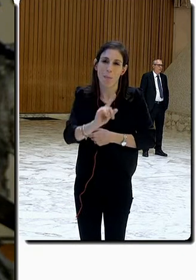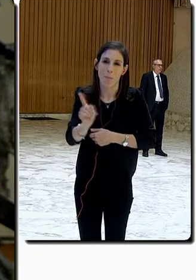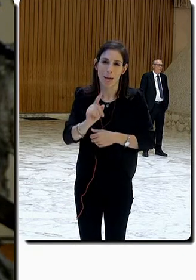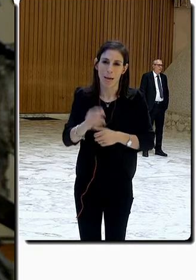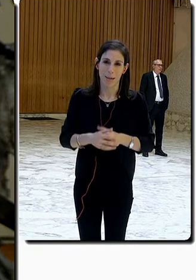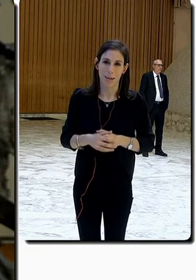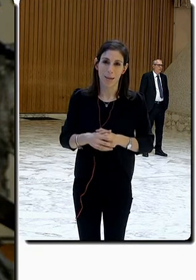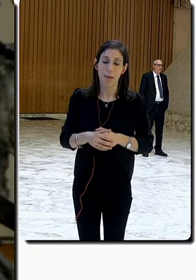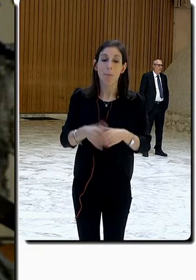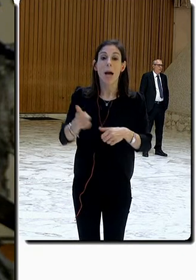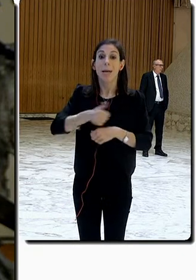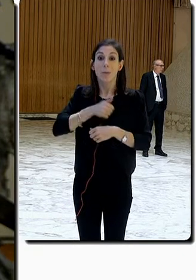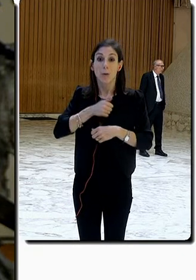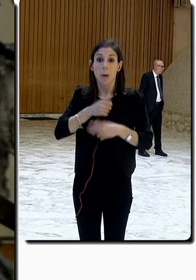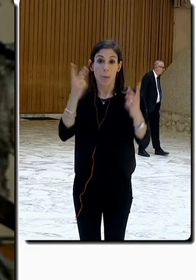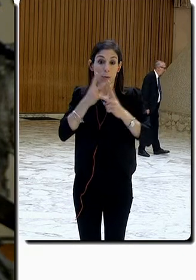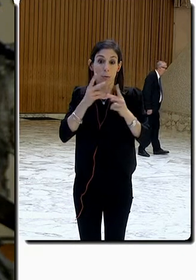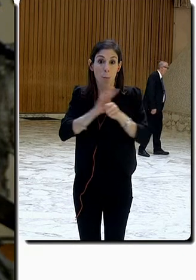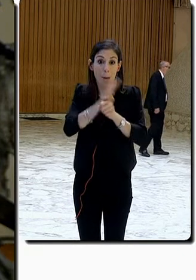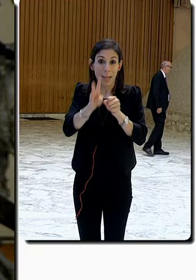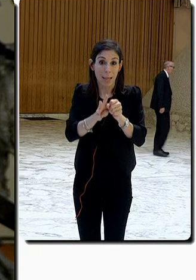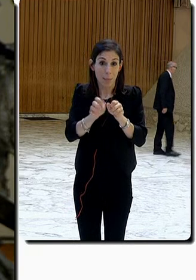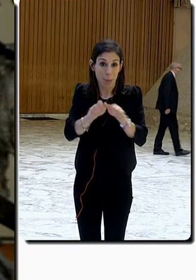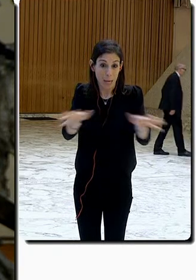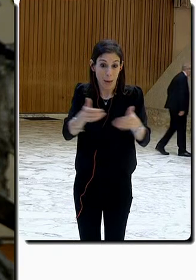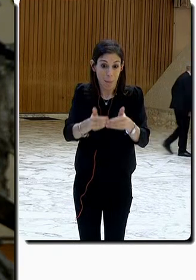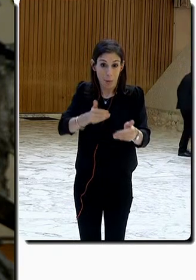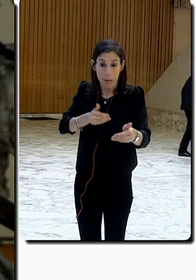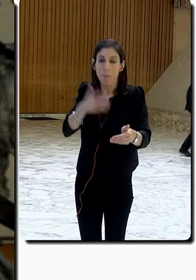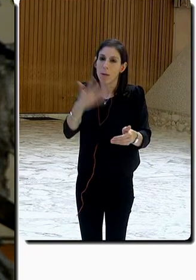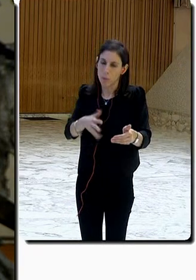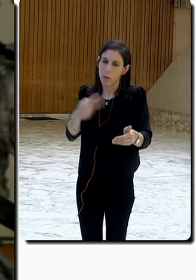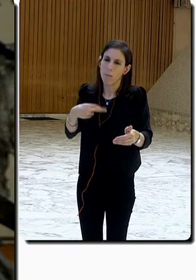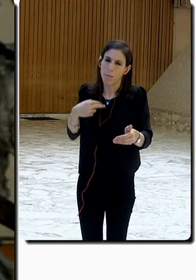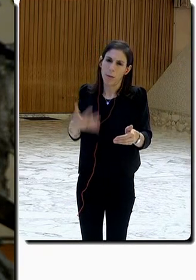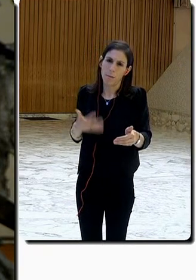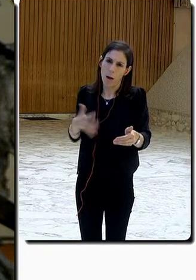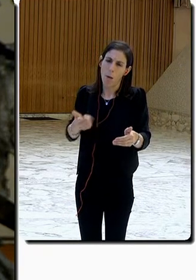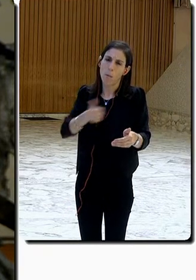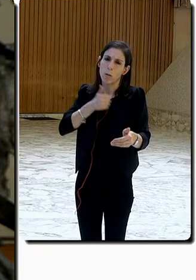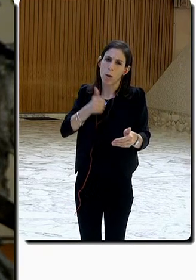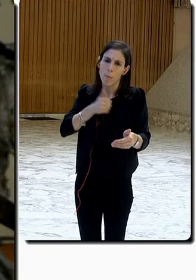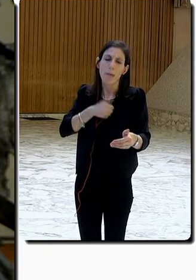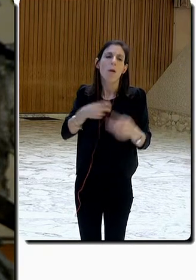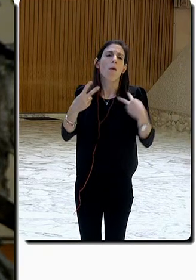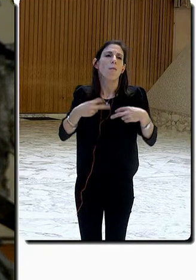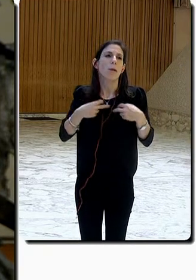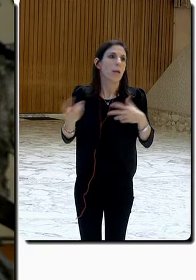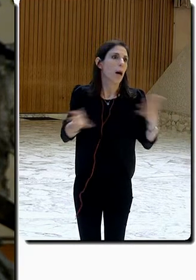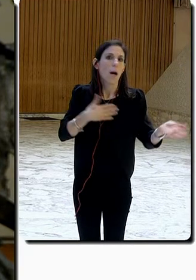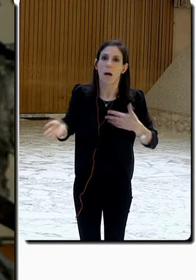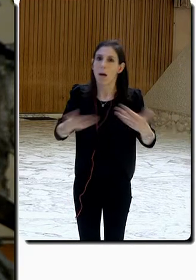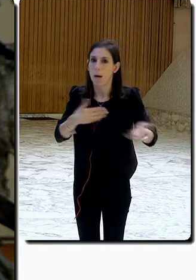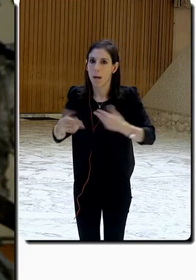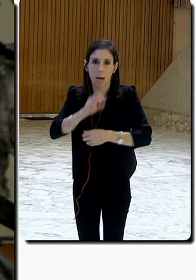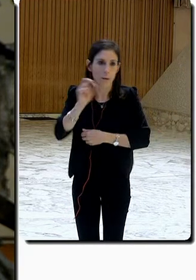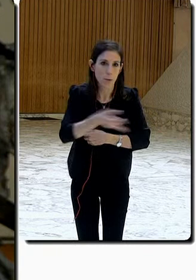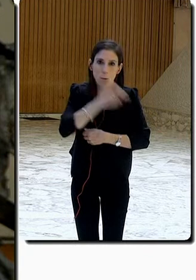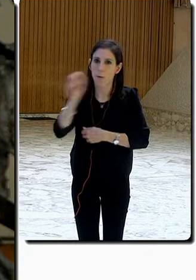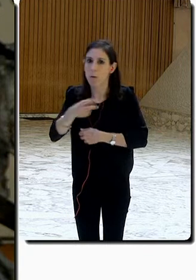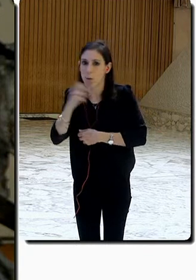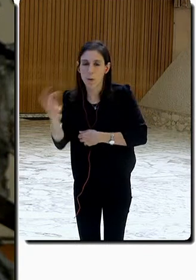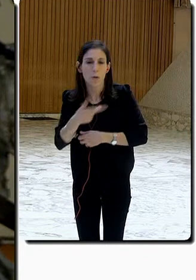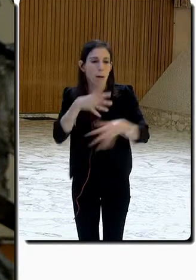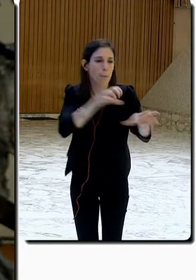la pandémie. Une vie frénétique et des emplois du temps colossaux, entre autres, nous l'imposaient. Beaucoup de familles